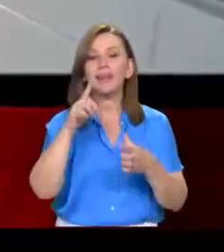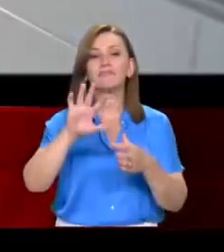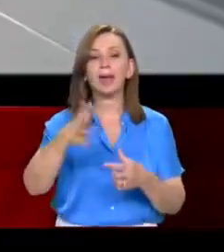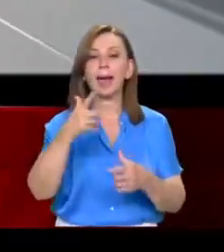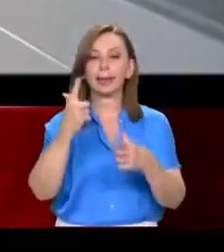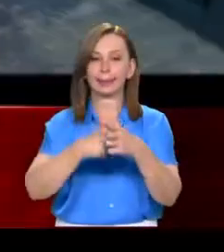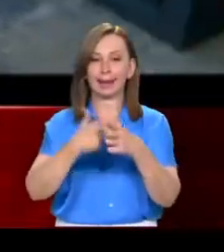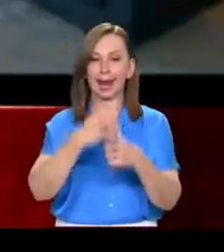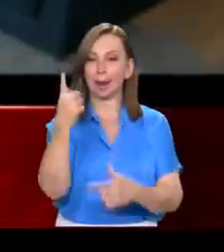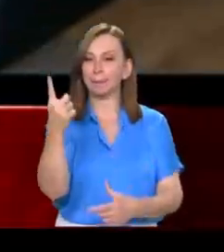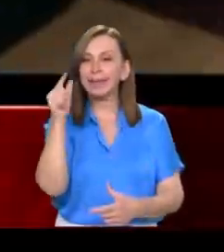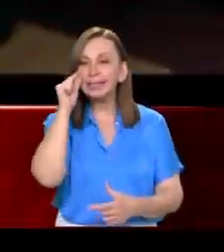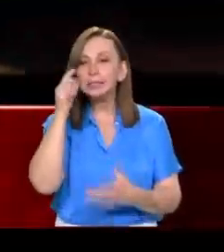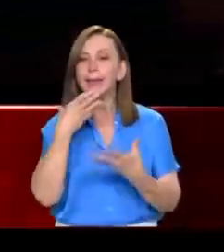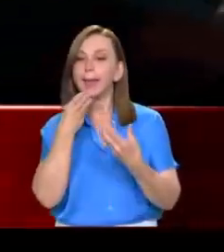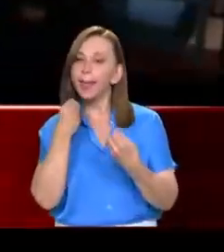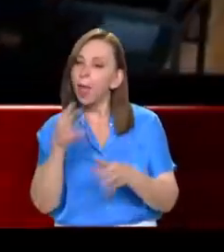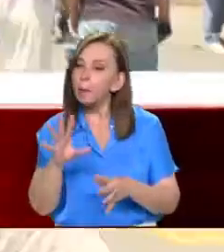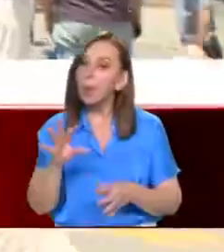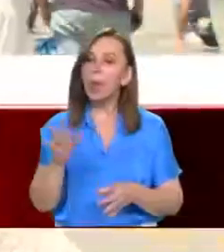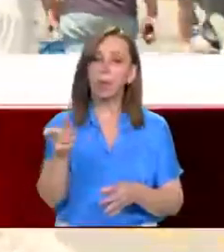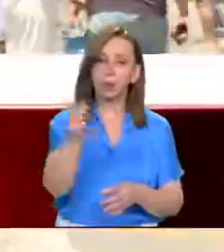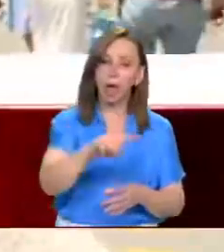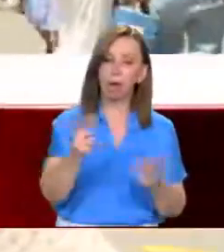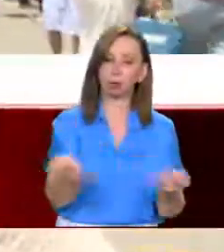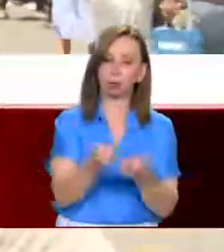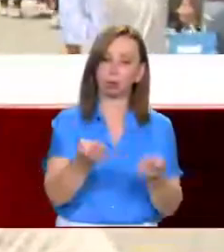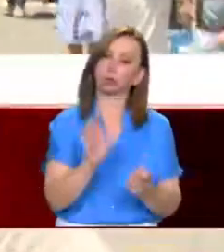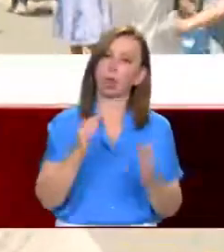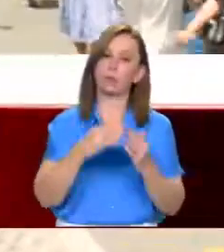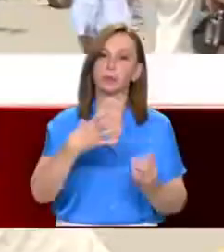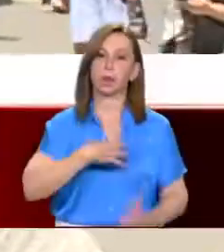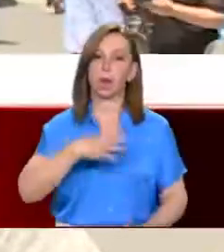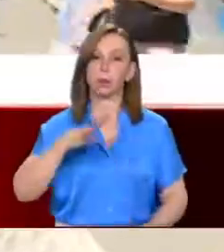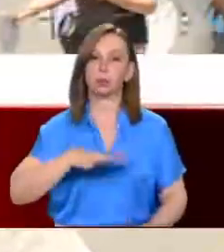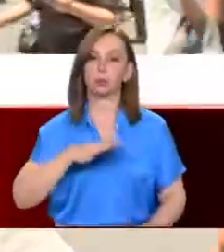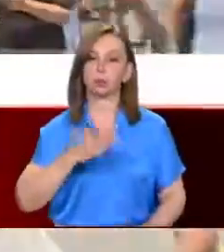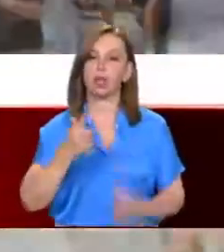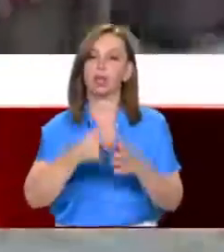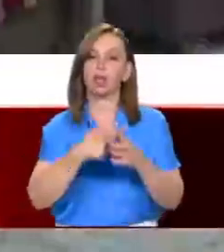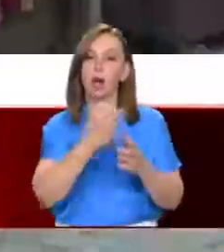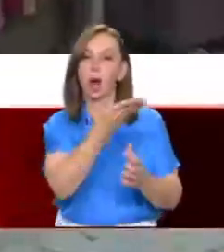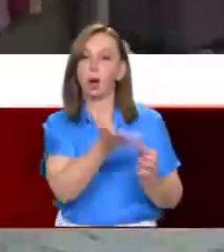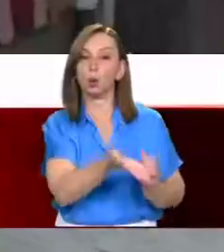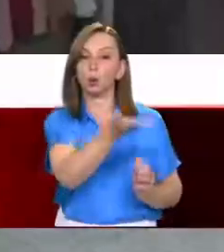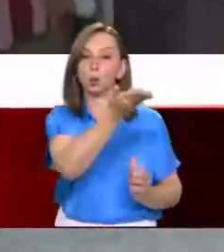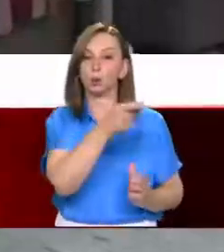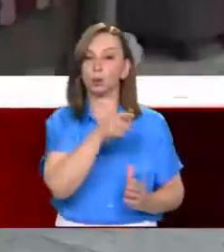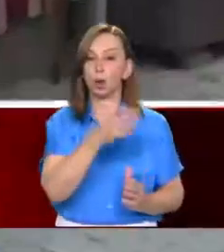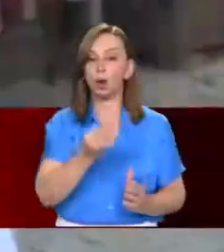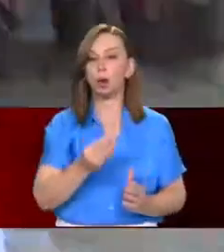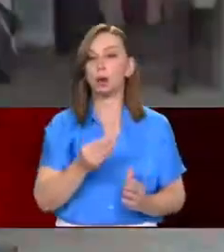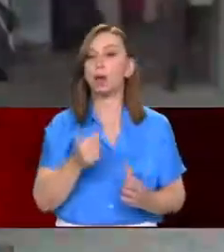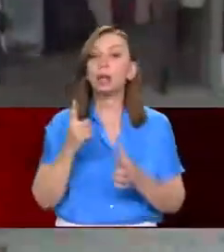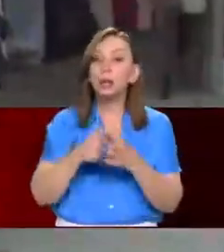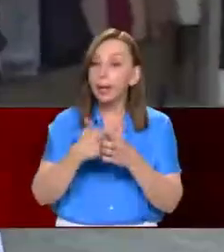birinin çalışıp diğerinin emekli olması tercih ediliyor. Bir evde iki kişinin çalışması gerekiyor çünkü artık kiralar yükseldi. Yani kiraya vereceğimiz kişileri